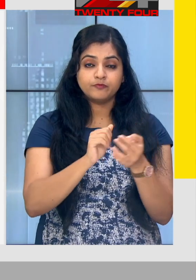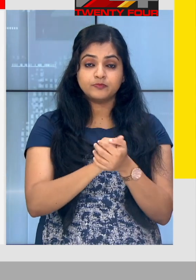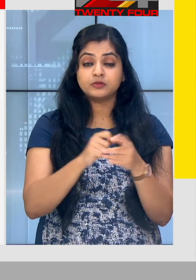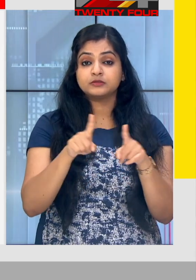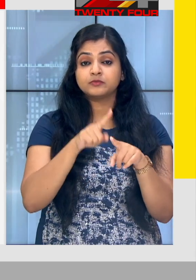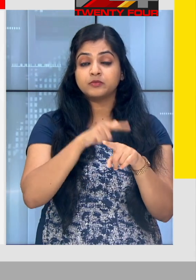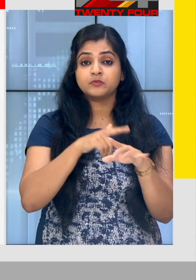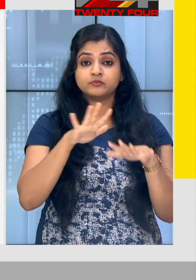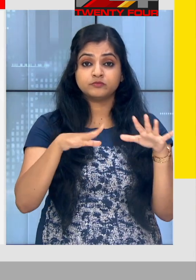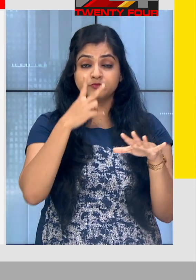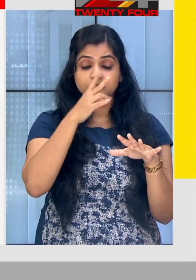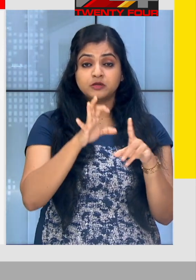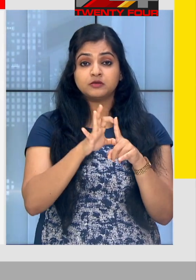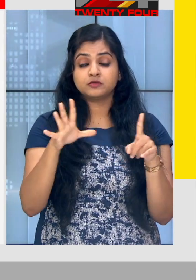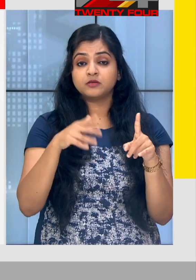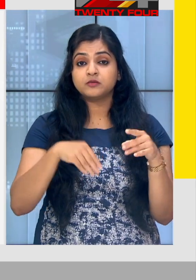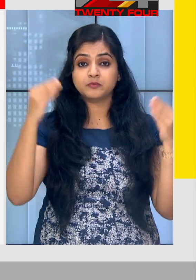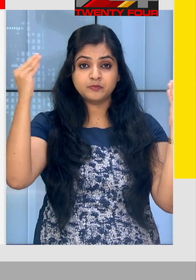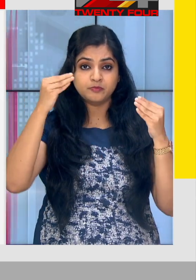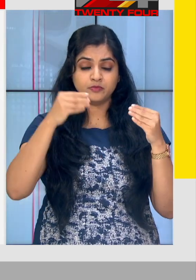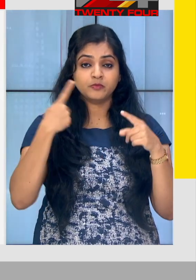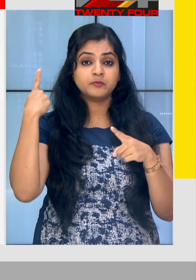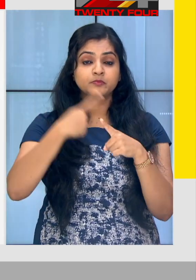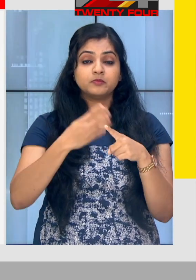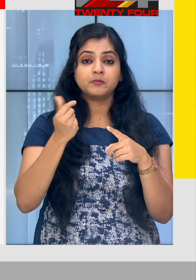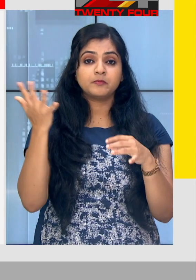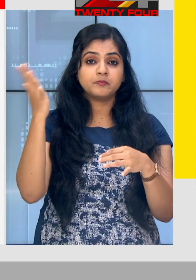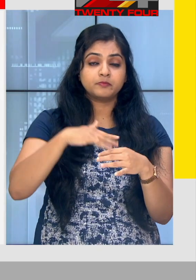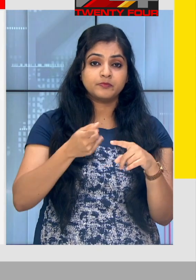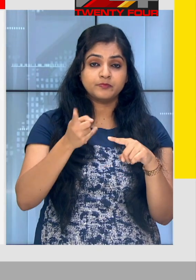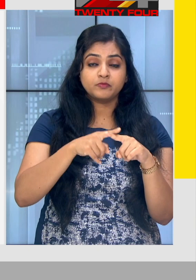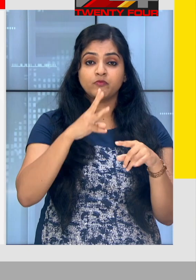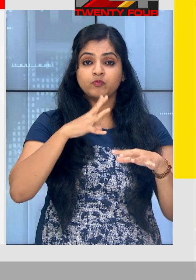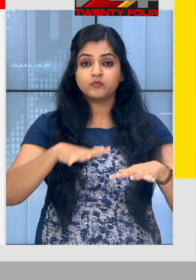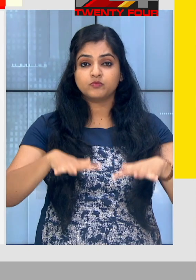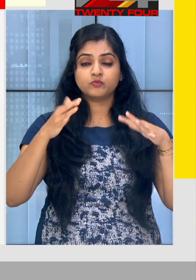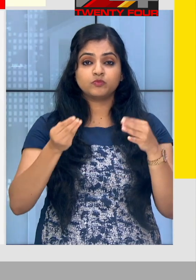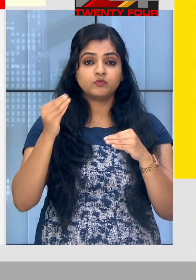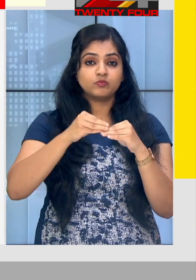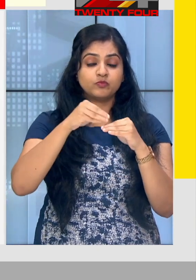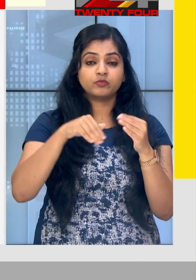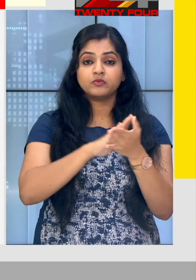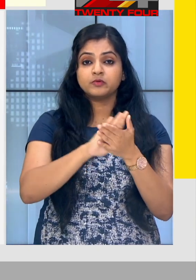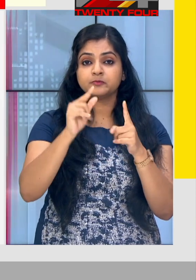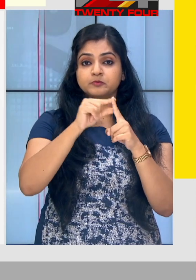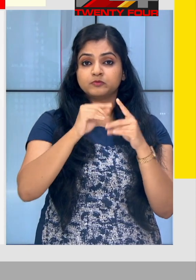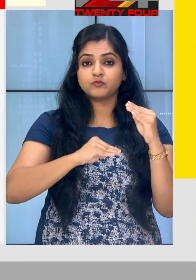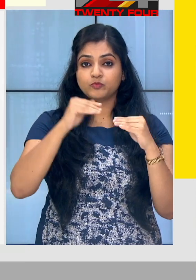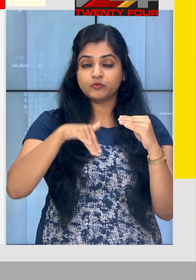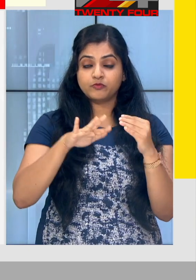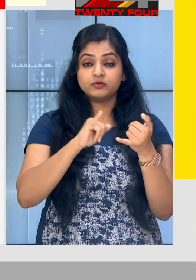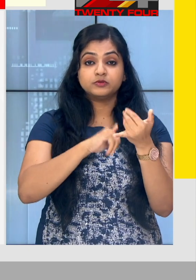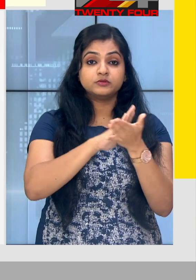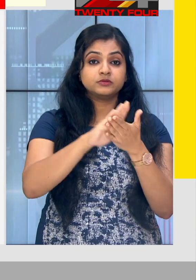സാഹചര്യം പരിശോധിച്ചാൽ അതിതീവ മഴയ്ക്ക് പിന്നാലെ മണ്ണിടിച്ചിലും കൂടാതെ പ്രളയ സാഹചര്യം അവിടെ ഇപ്പോഴും ഹിമാചൽ പ്രദേശിൽ നിലനിൽക്കുന്നു. പ്രത്യേകിച്ചും ഷിംല,